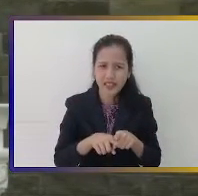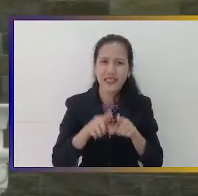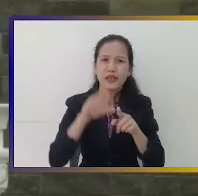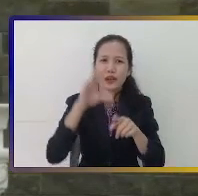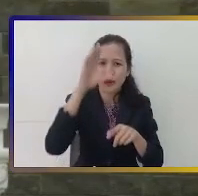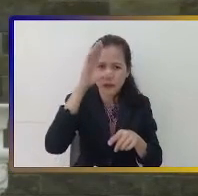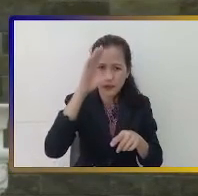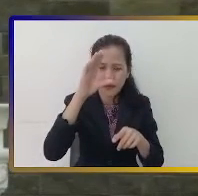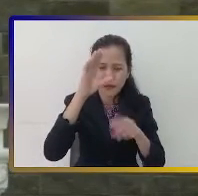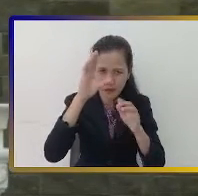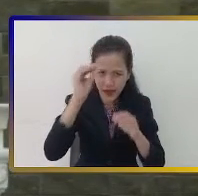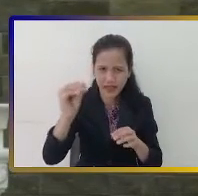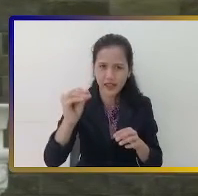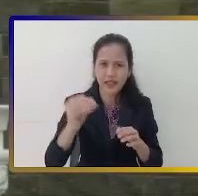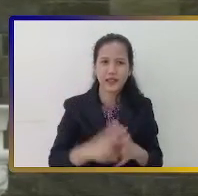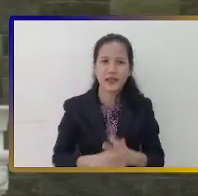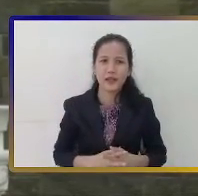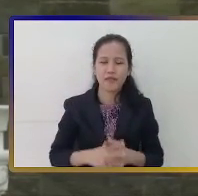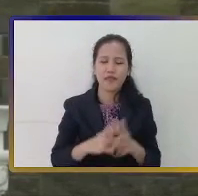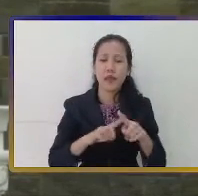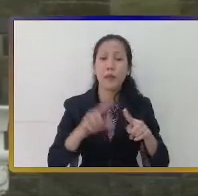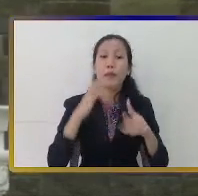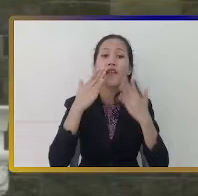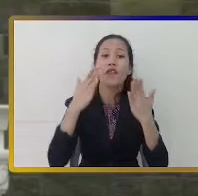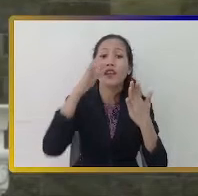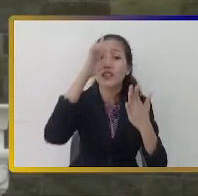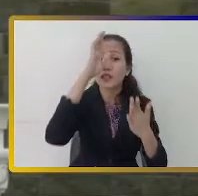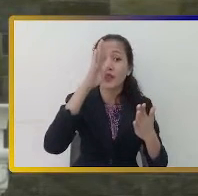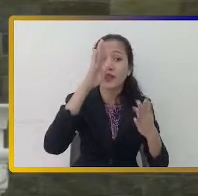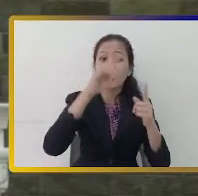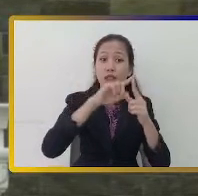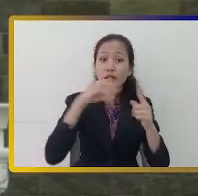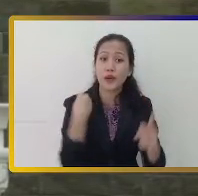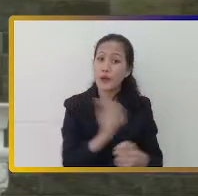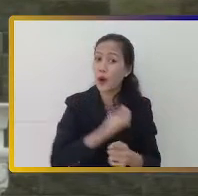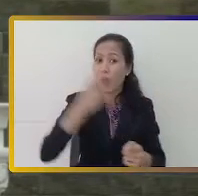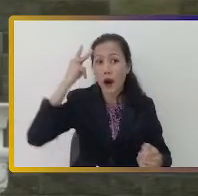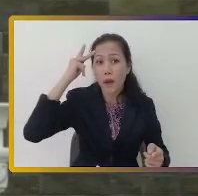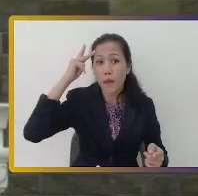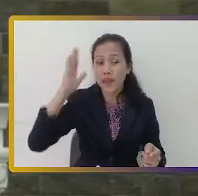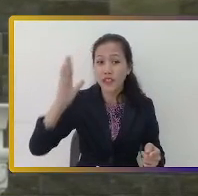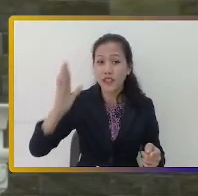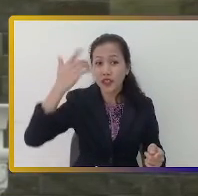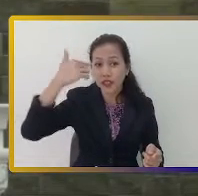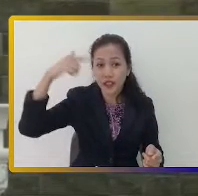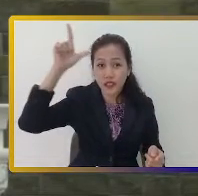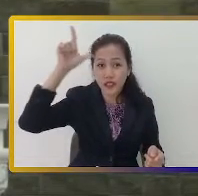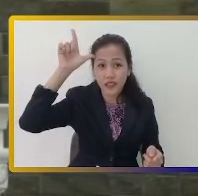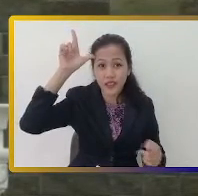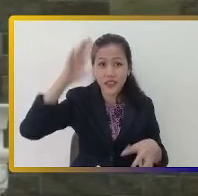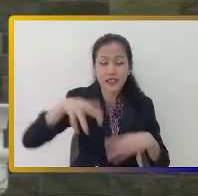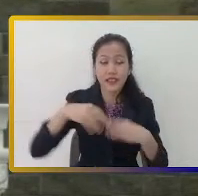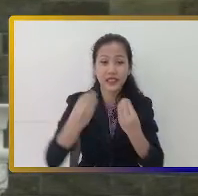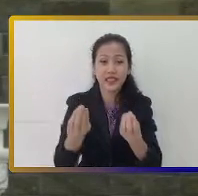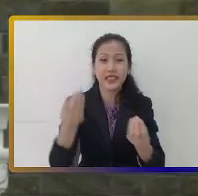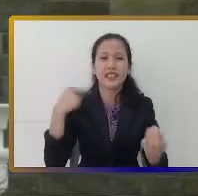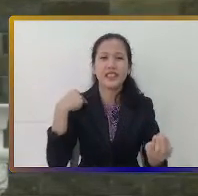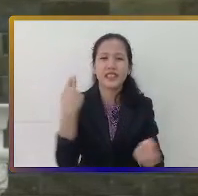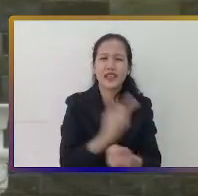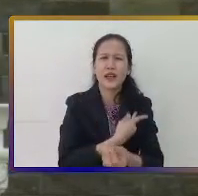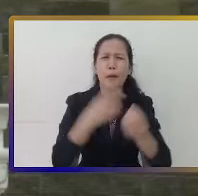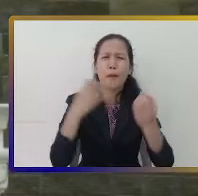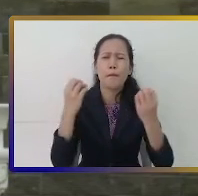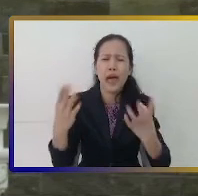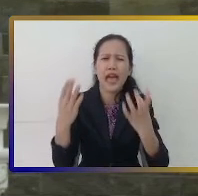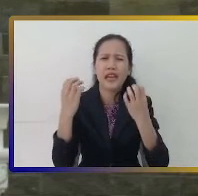But kapatid, salamat din po sa pastor po natin. Binigyan po tayo ng maraming